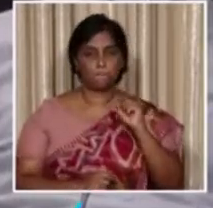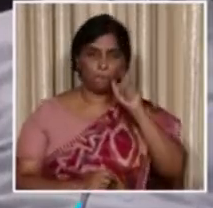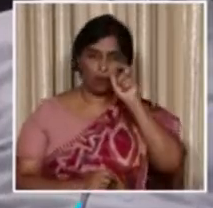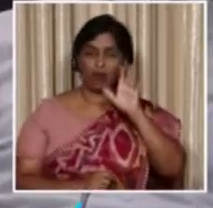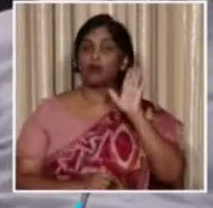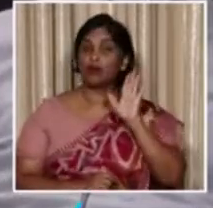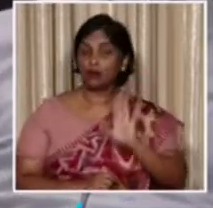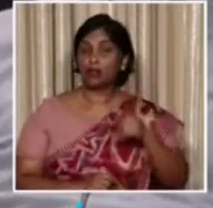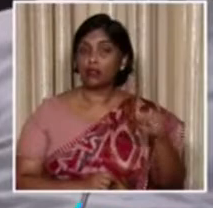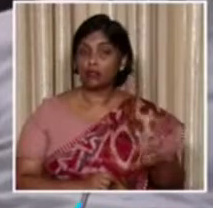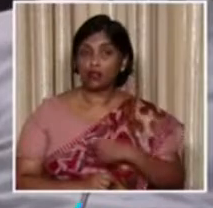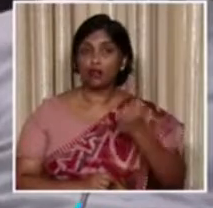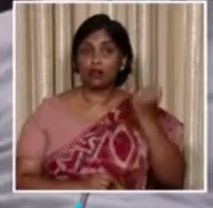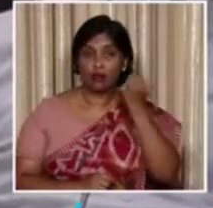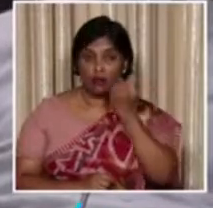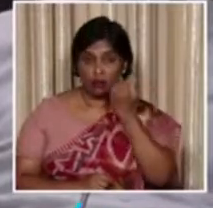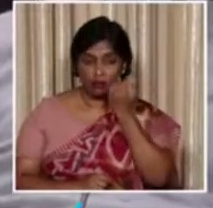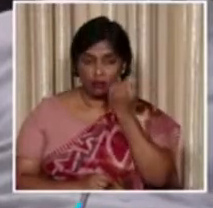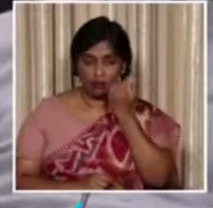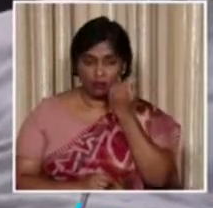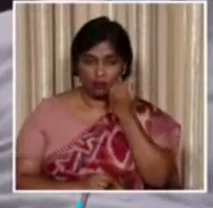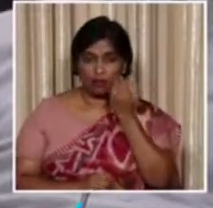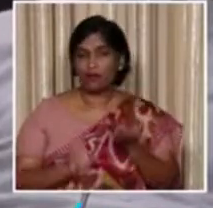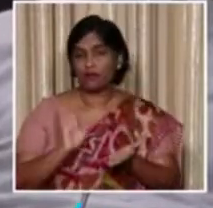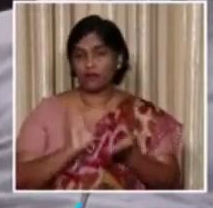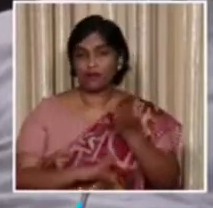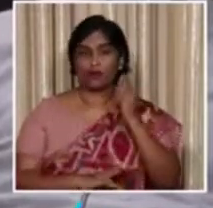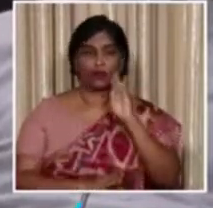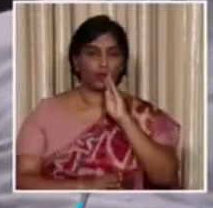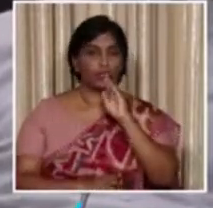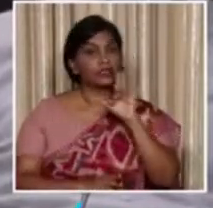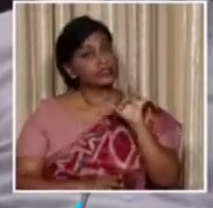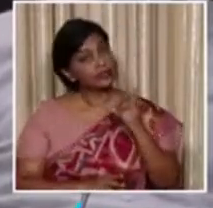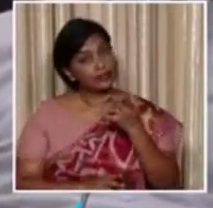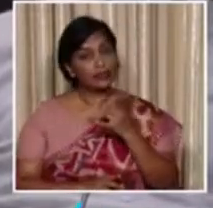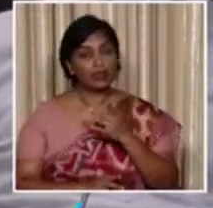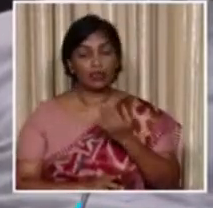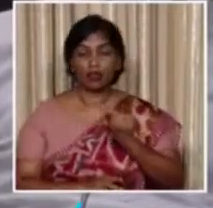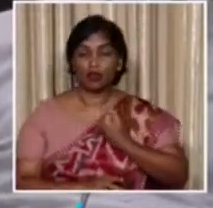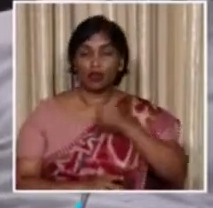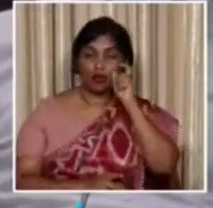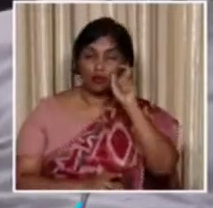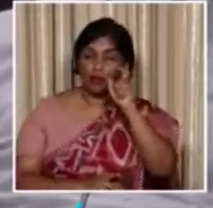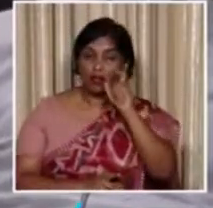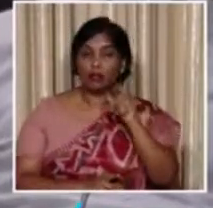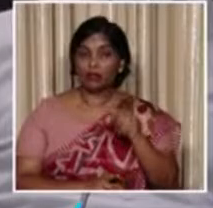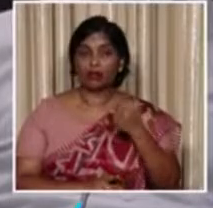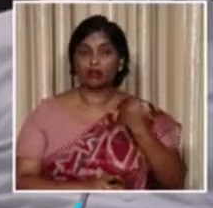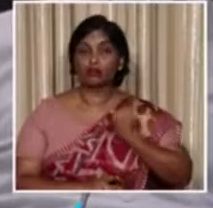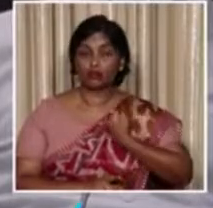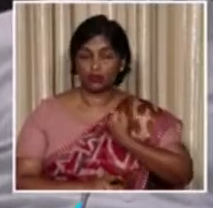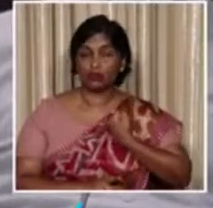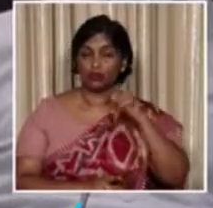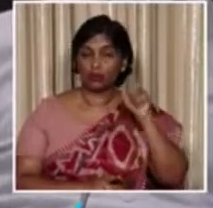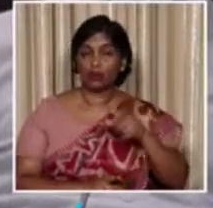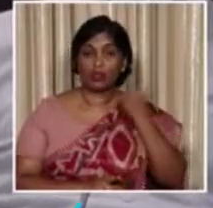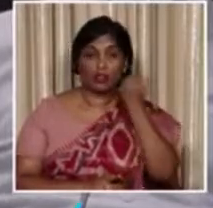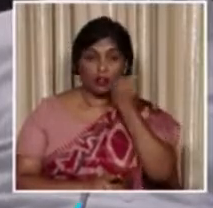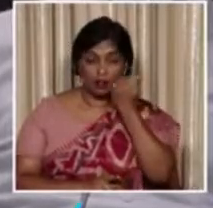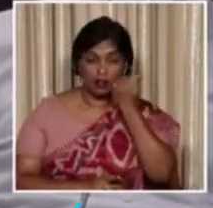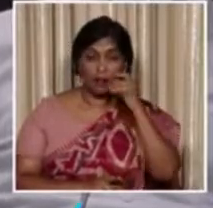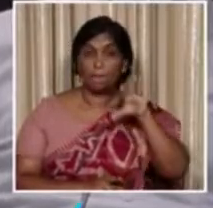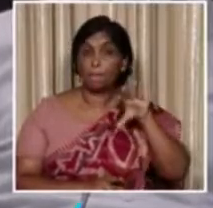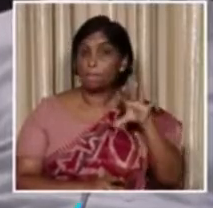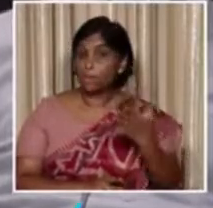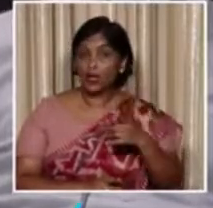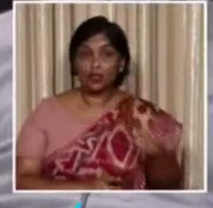නමුත් දවසකට රෝගීන් වැඩිම වුණොත් අපි හිතමු එනම් 100ක් බලන්න පුළුවන් කියලා. නමුත් වෛද්‍යවරයෙකුට රෝගීන්